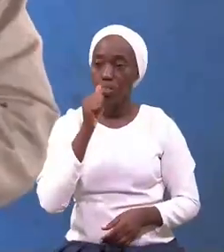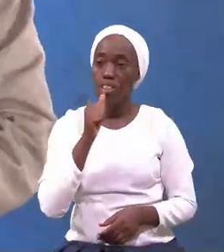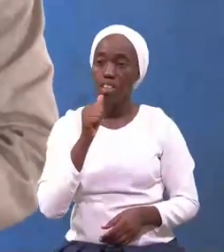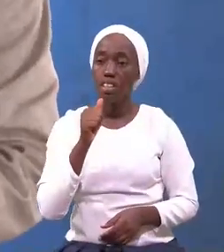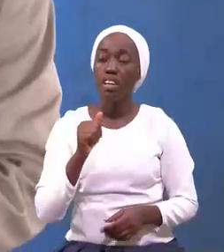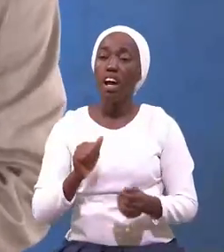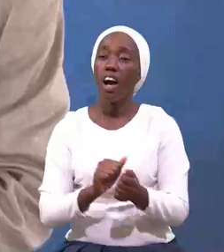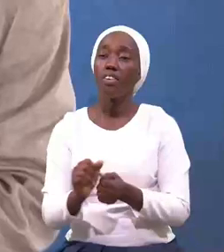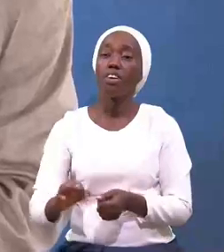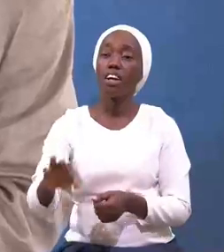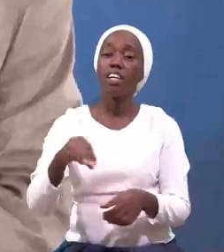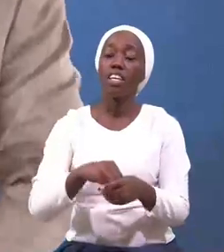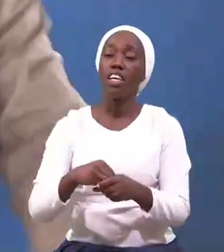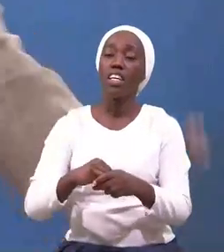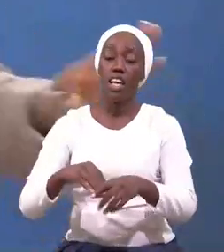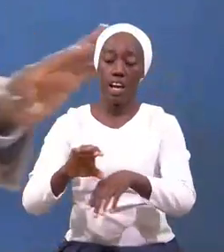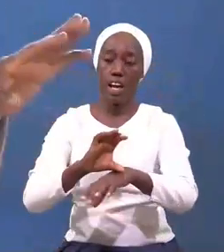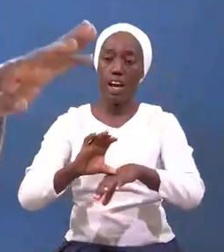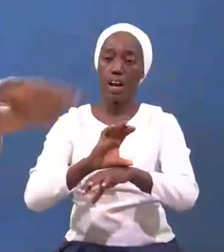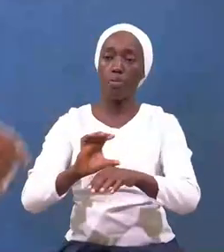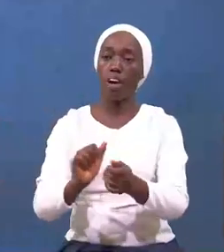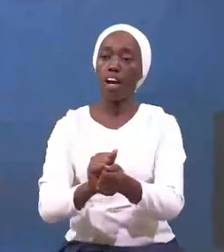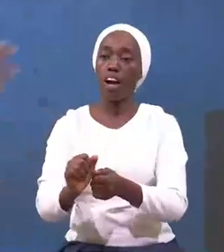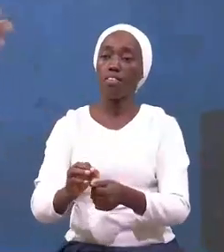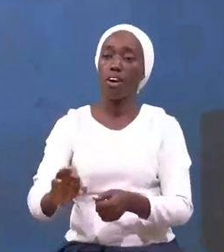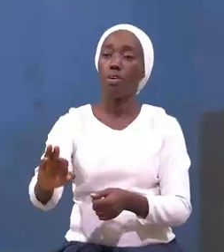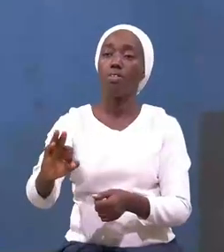loin, au Cameroun. Au loin,